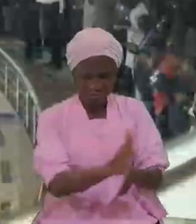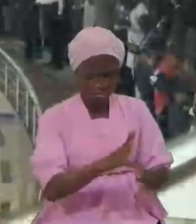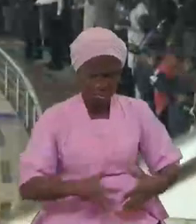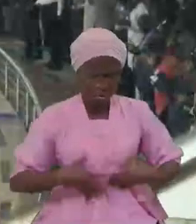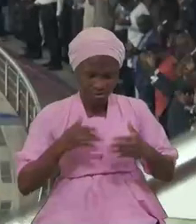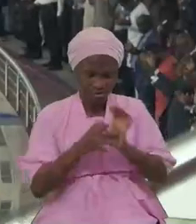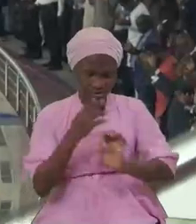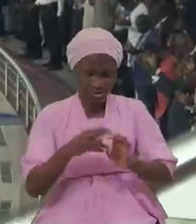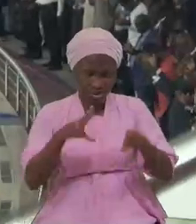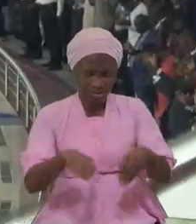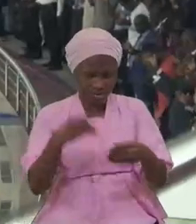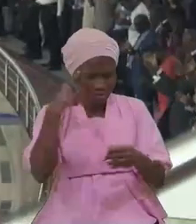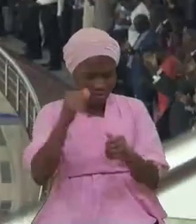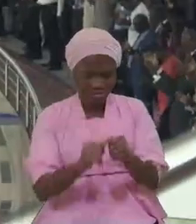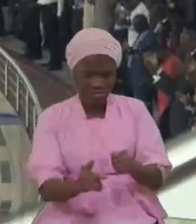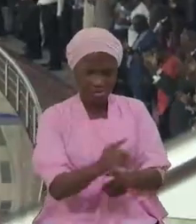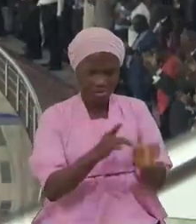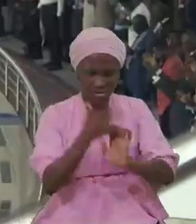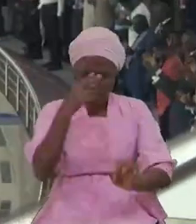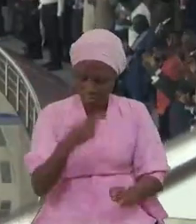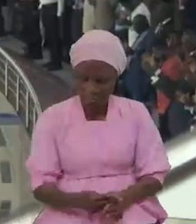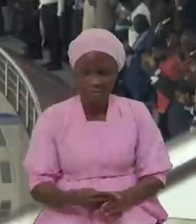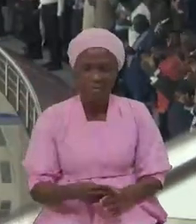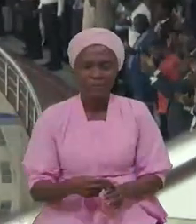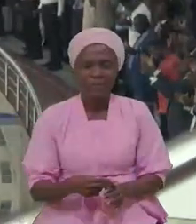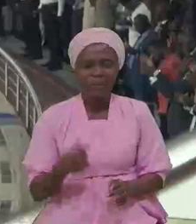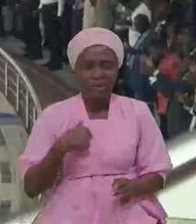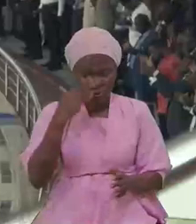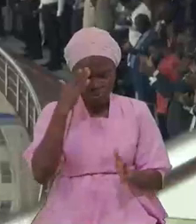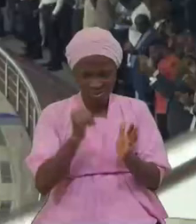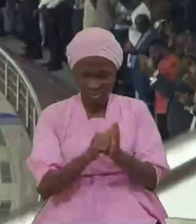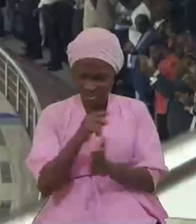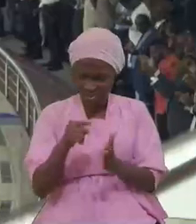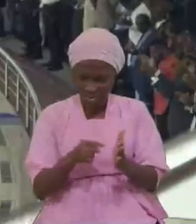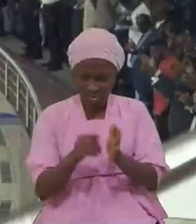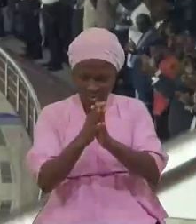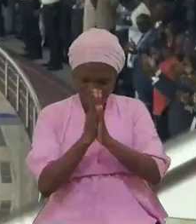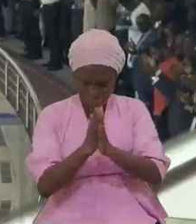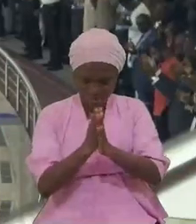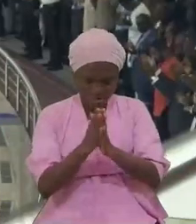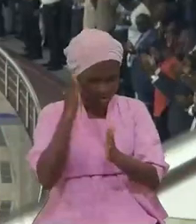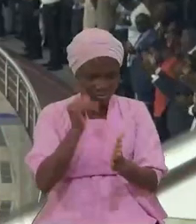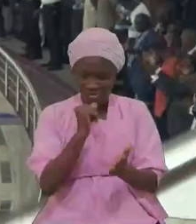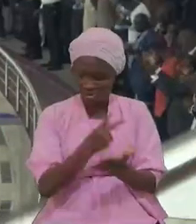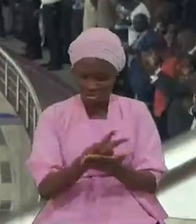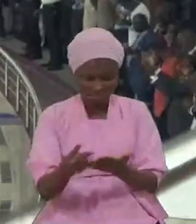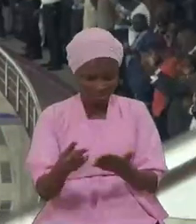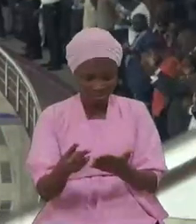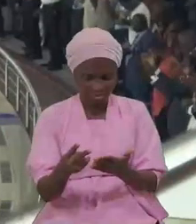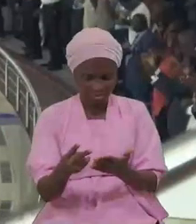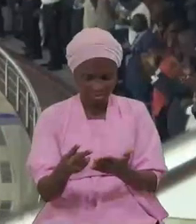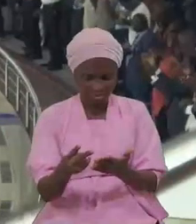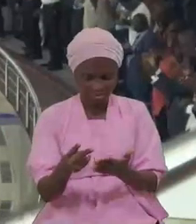pour tout le monde. Nous savons que cette prière ne faillira pas, ne chouera